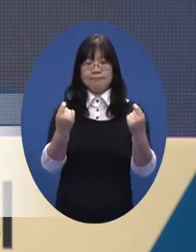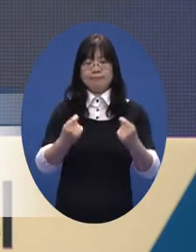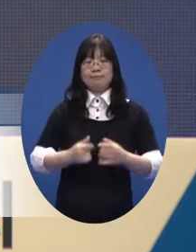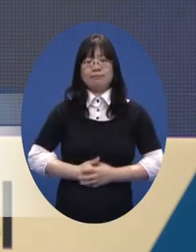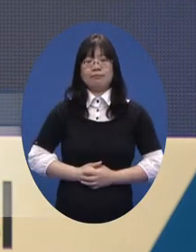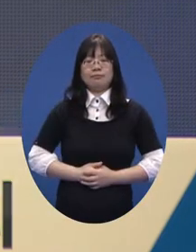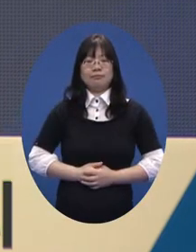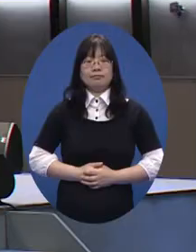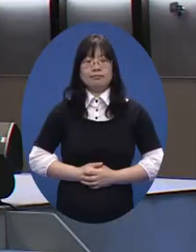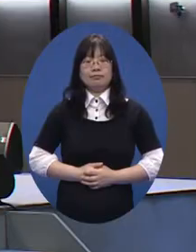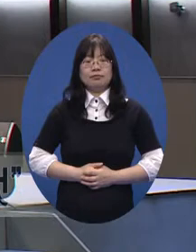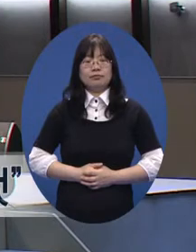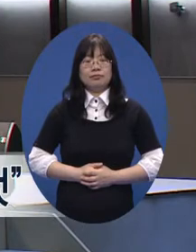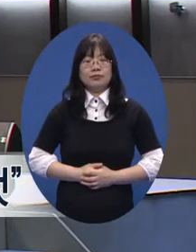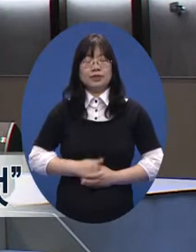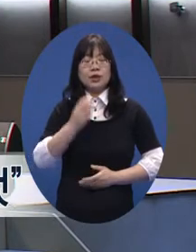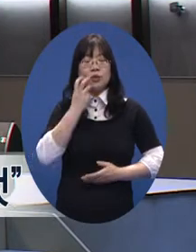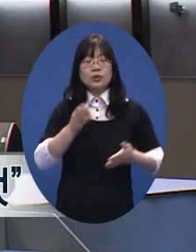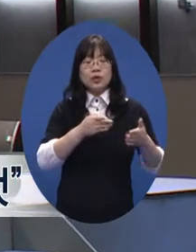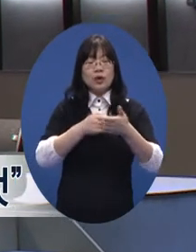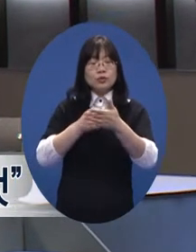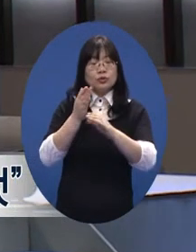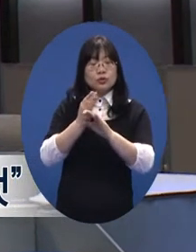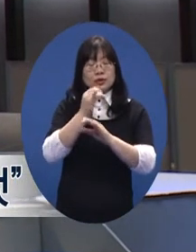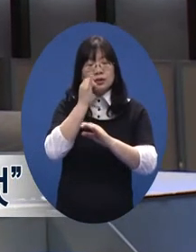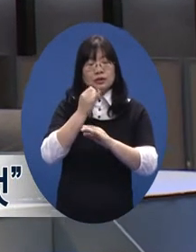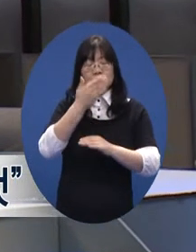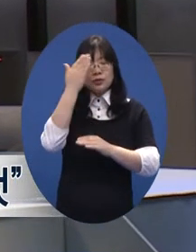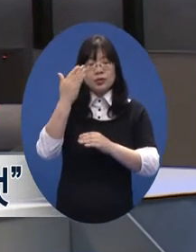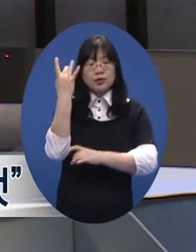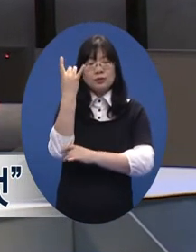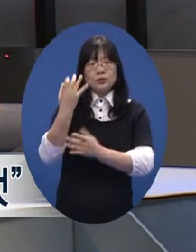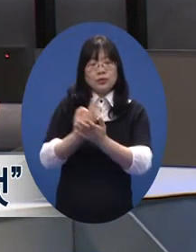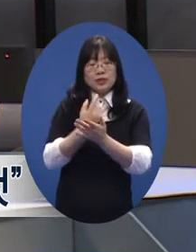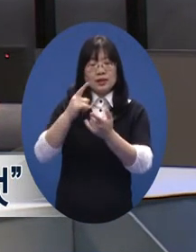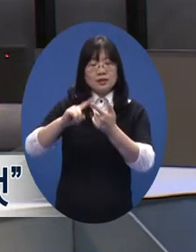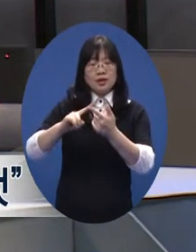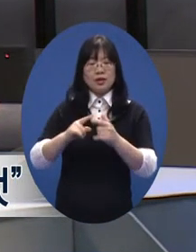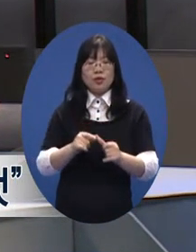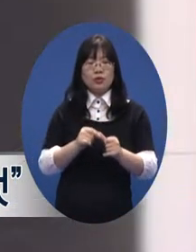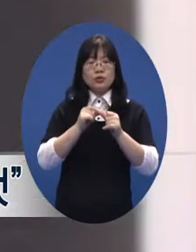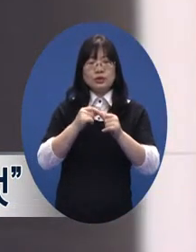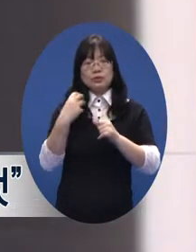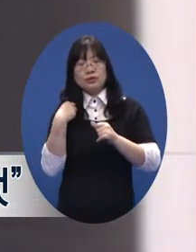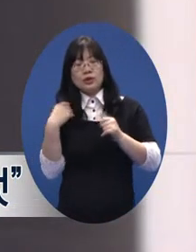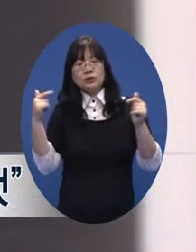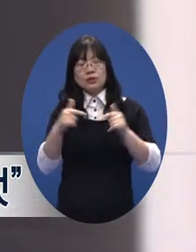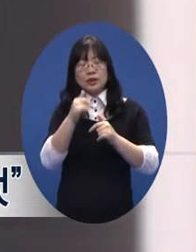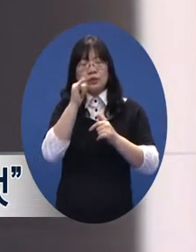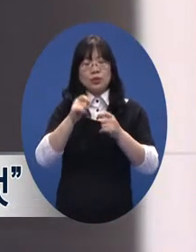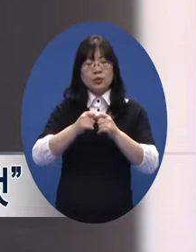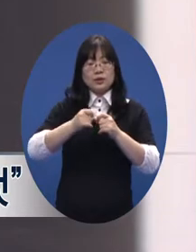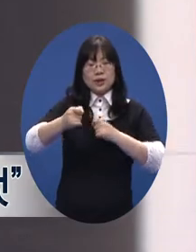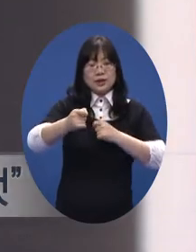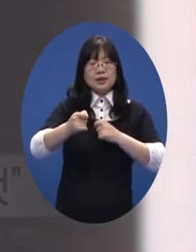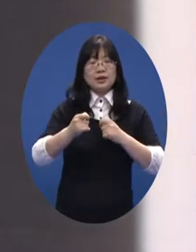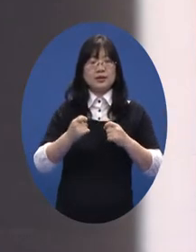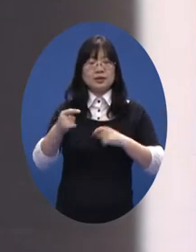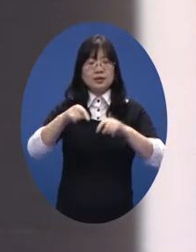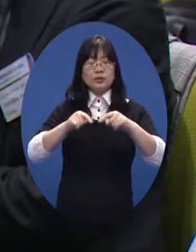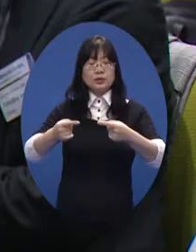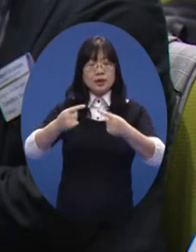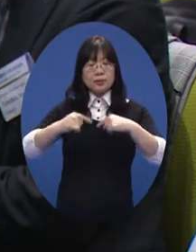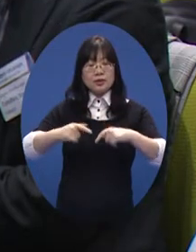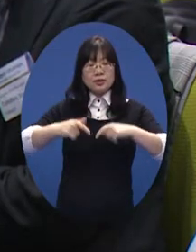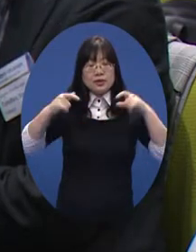on employment. 경기도가 추진 중인 청년 기본소득에 대해선 구직 부담을 덜어주고 장기적으로는 정치